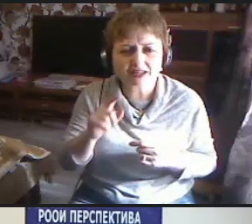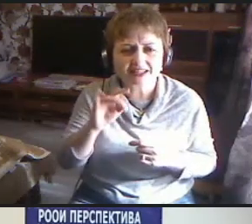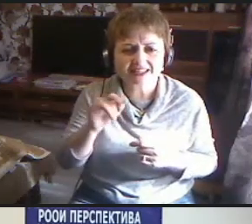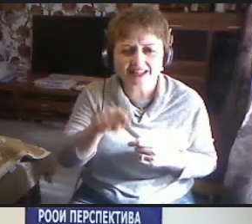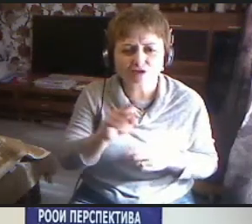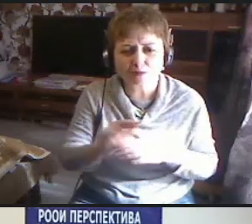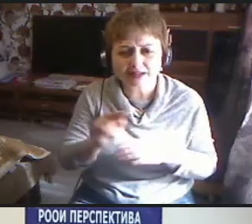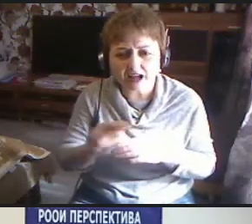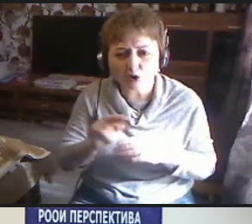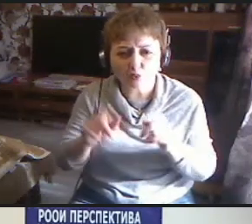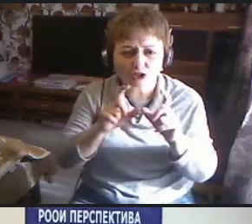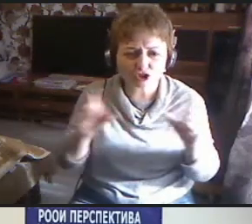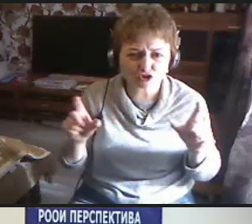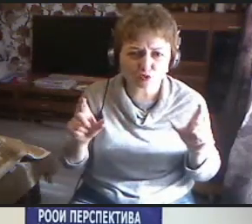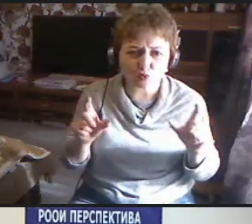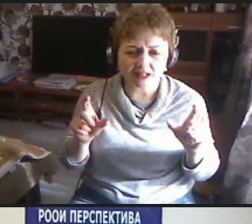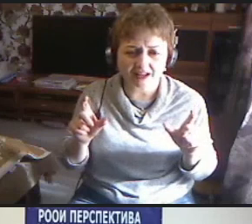школы, педагоги,